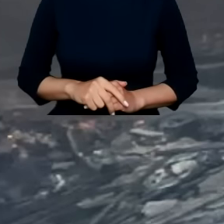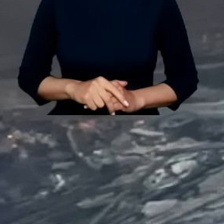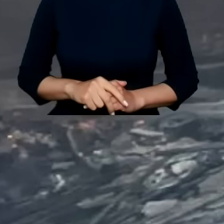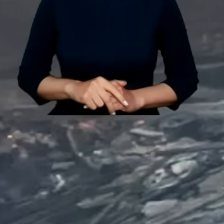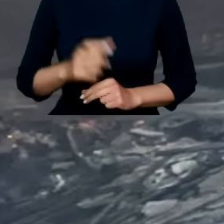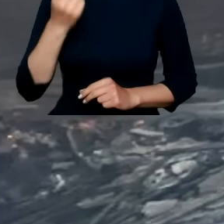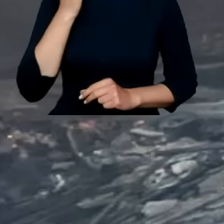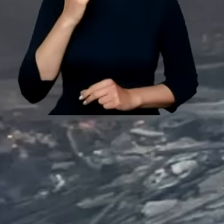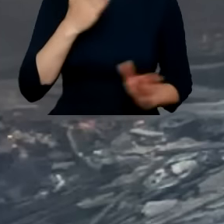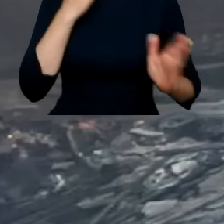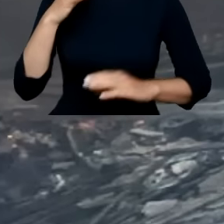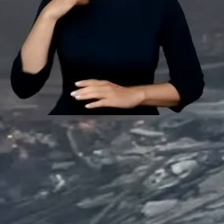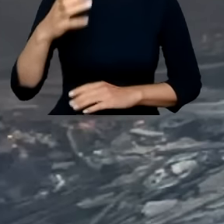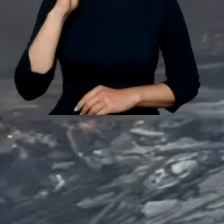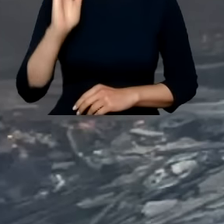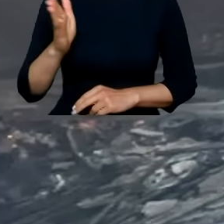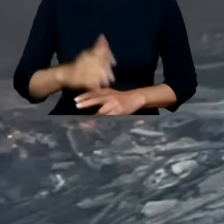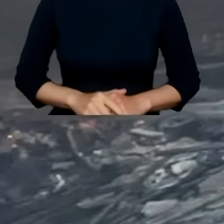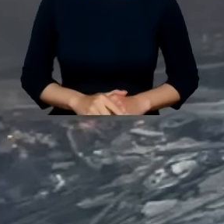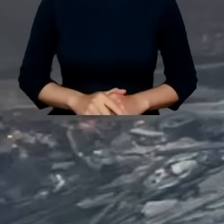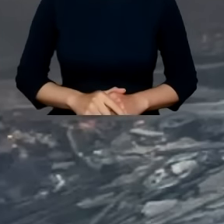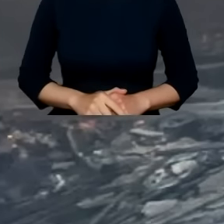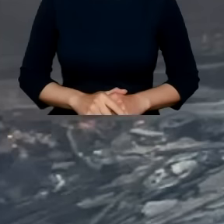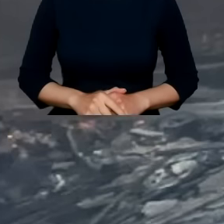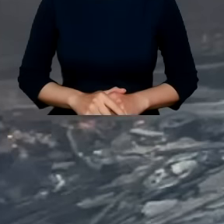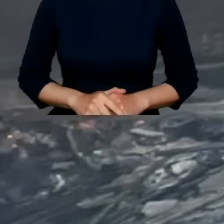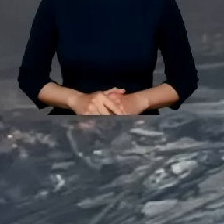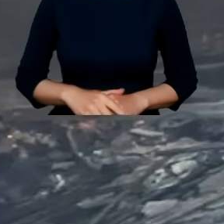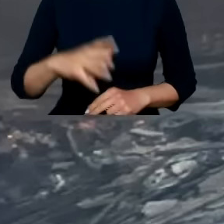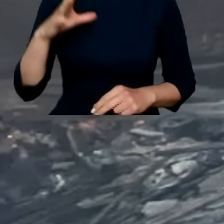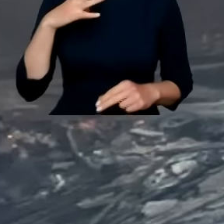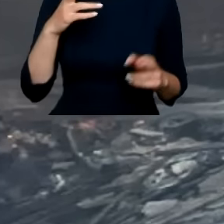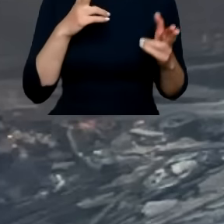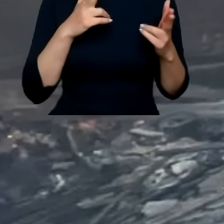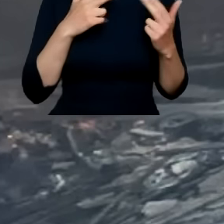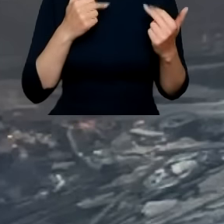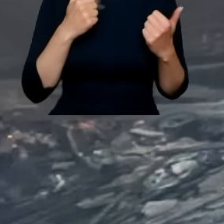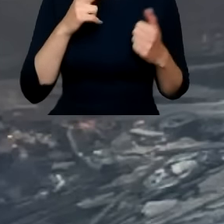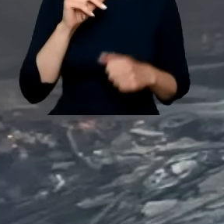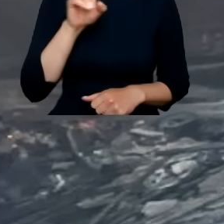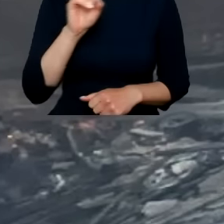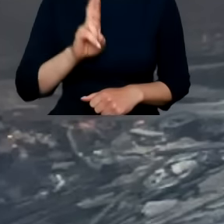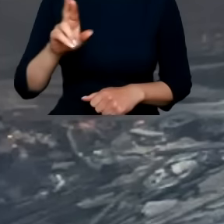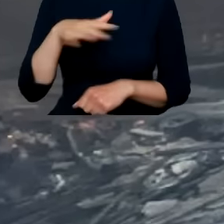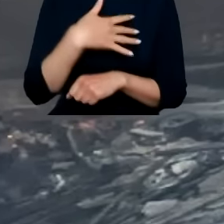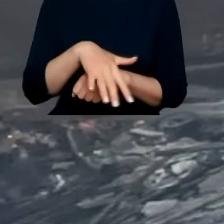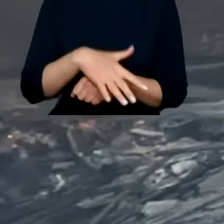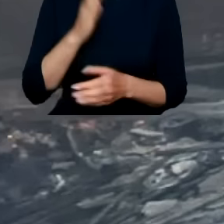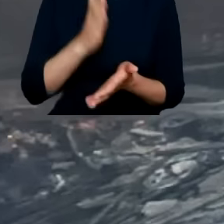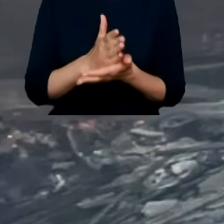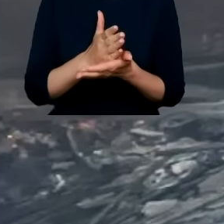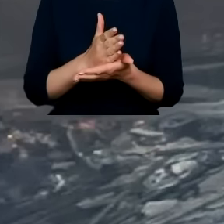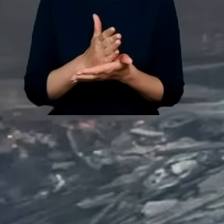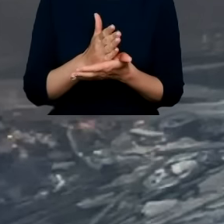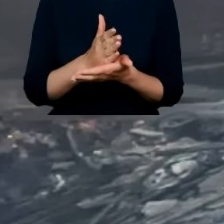gościem będzie były komisarz emerytowany komisarz